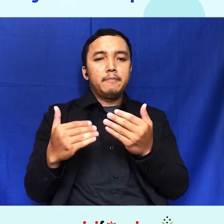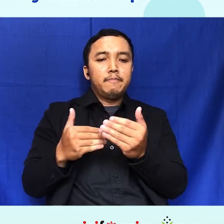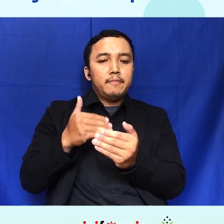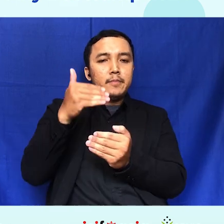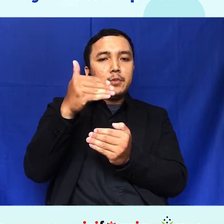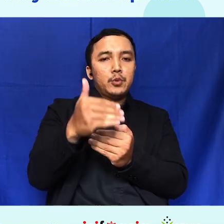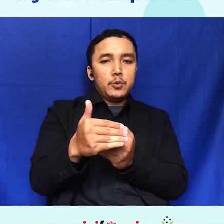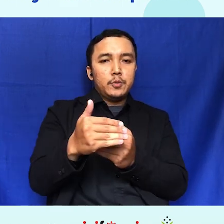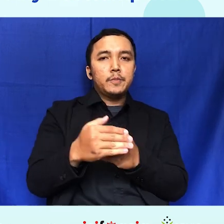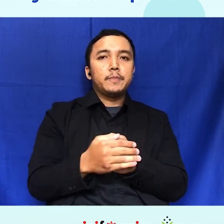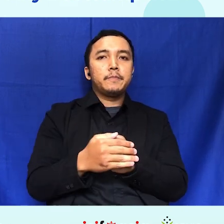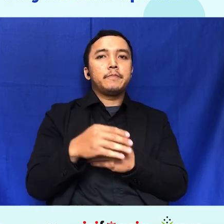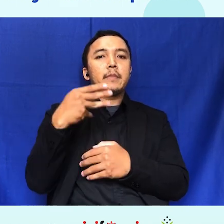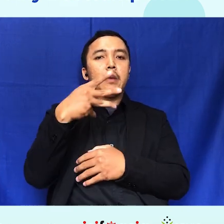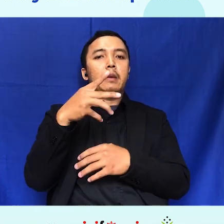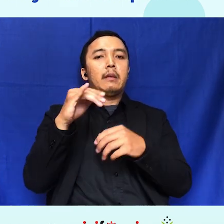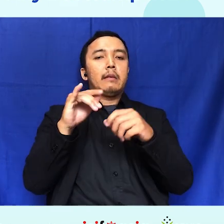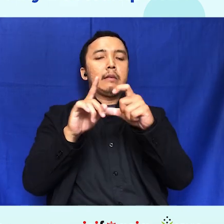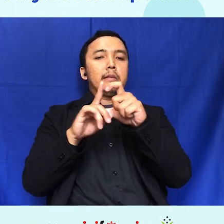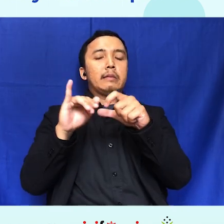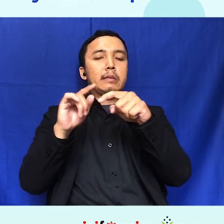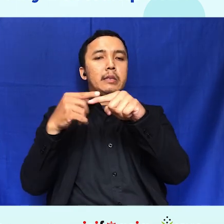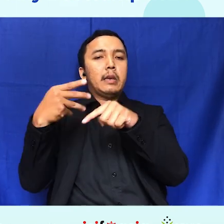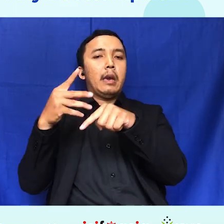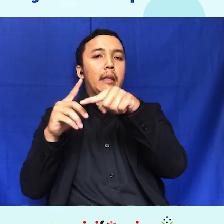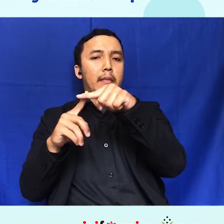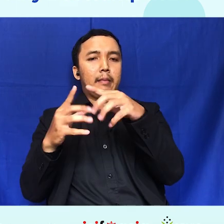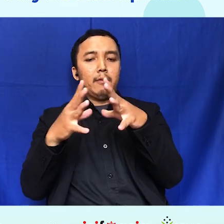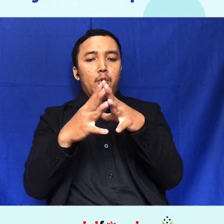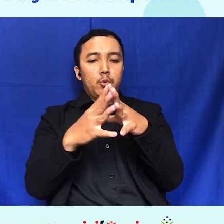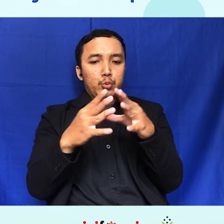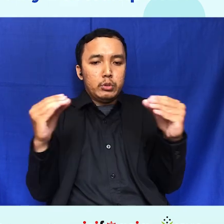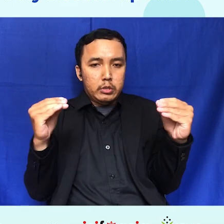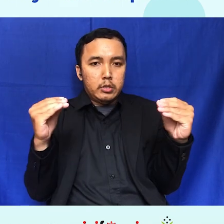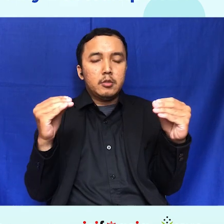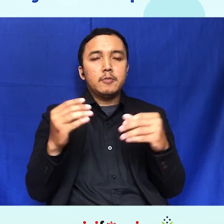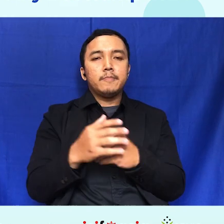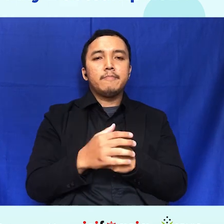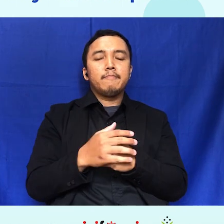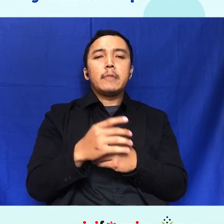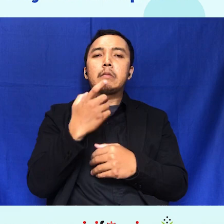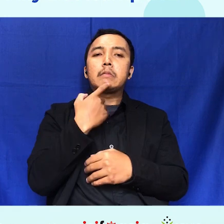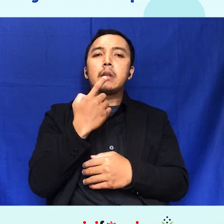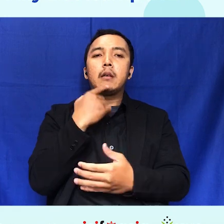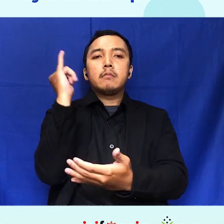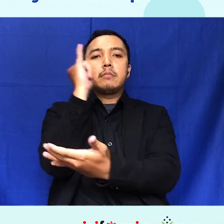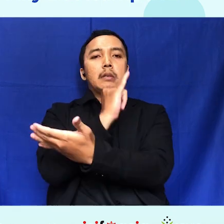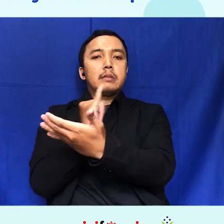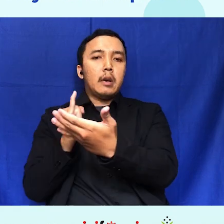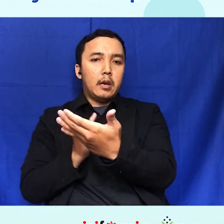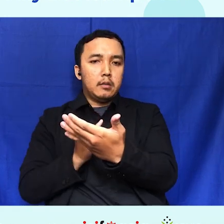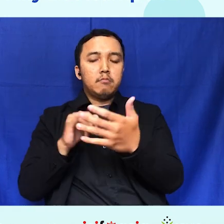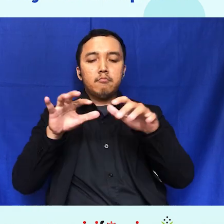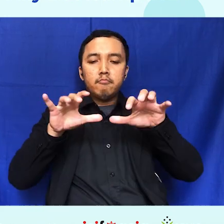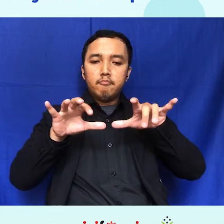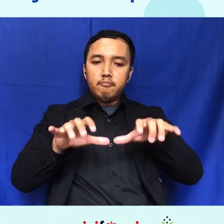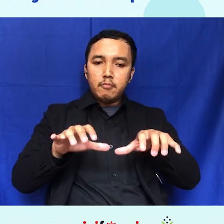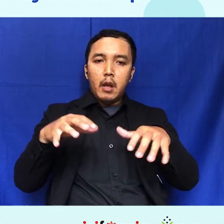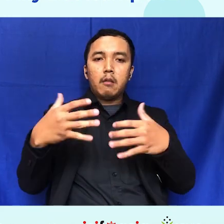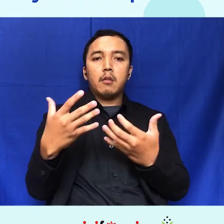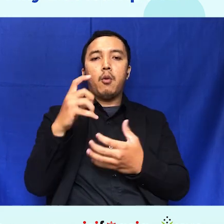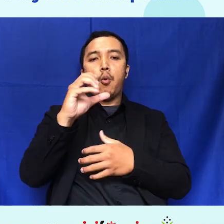Lalu, di tahap ideate, kami mengeksplorasi solusi permasalahan yang terkait dengan desain, copywriting, dan juga coding.